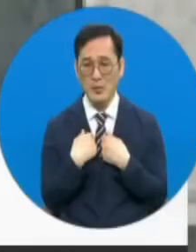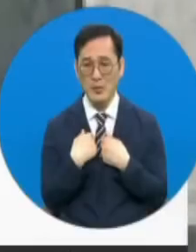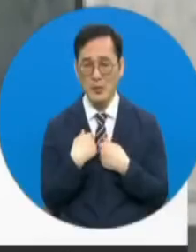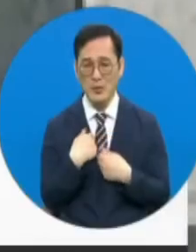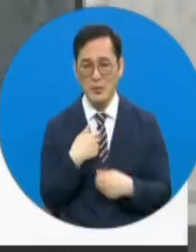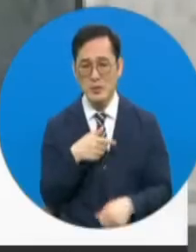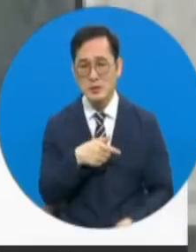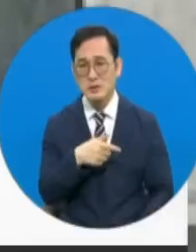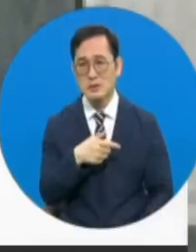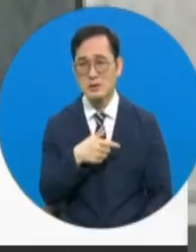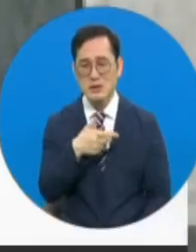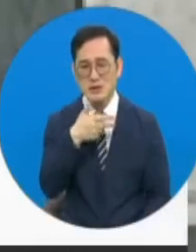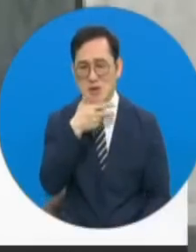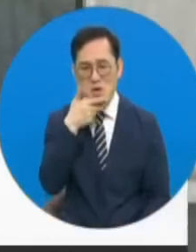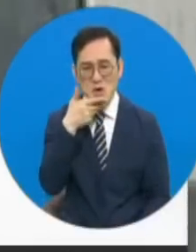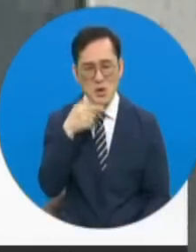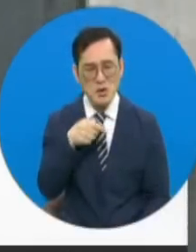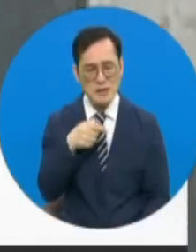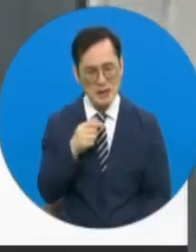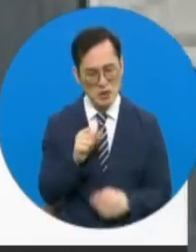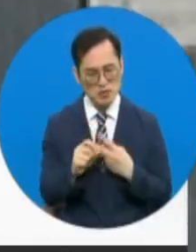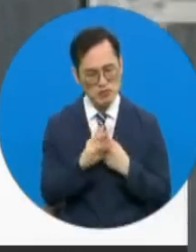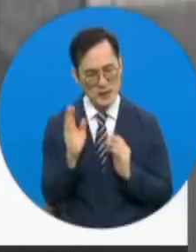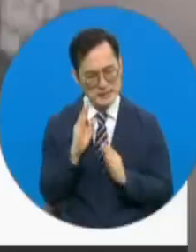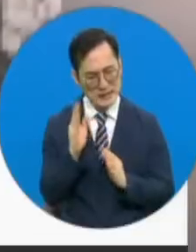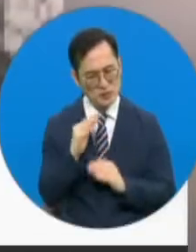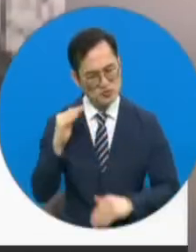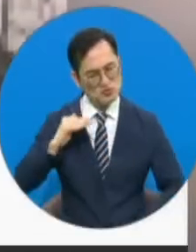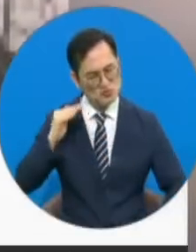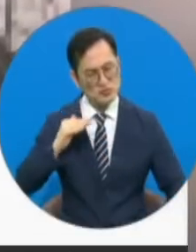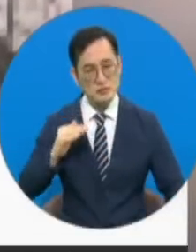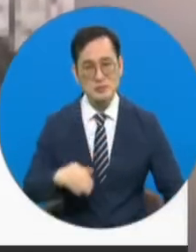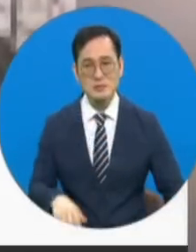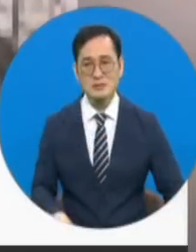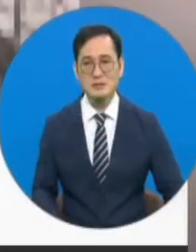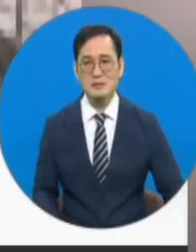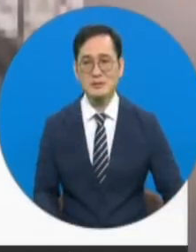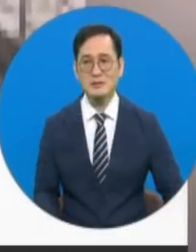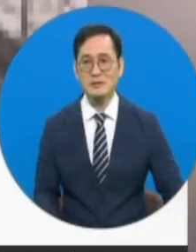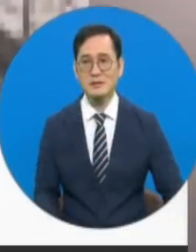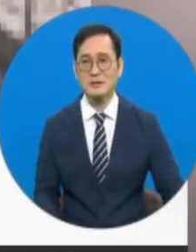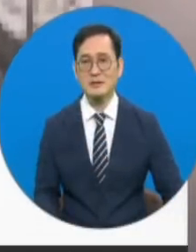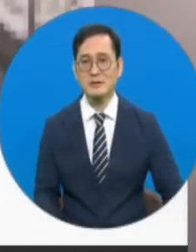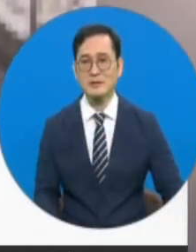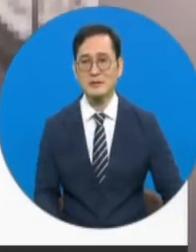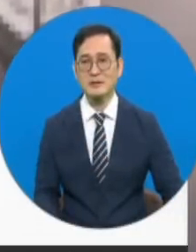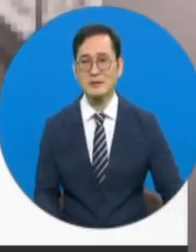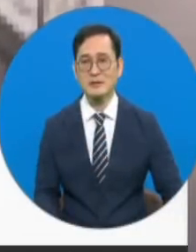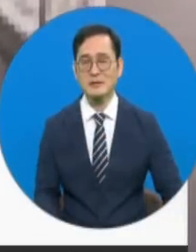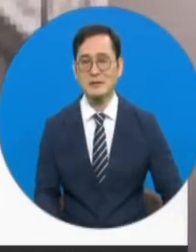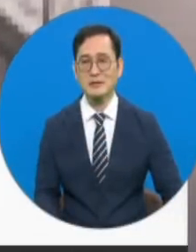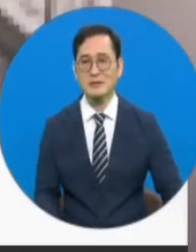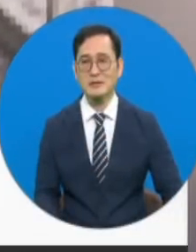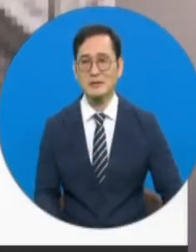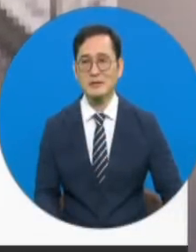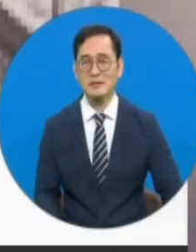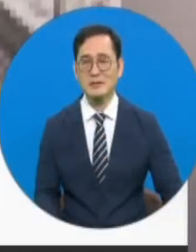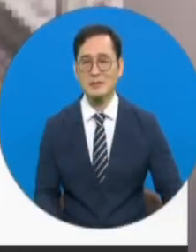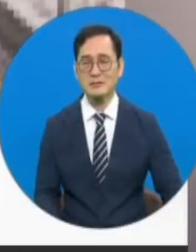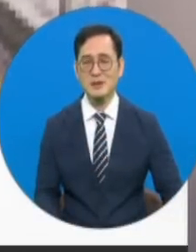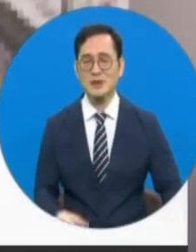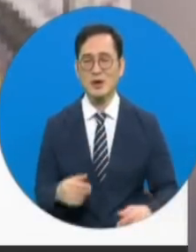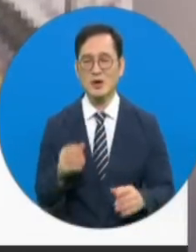중학생 수준의 영어 실력이라고 평가했던데 범죄 당일 학생 교복 입었던 것도 우리가 그냥 쉽게 넘겨서는 안 되는 지점이군요 그리고